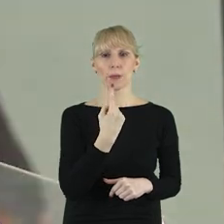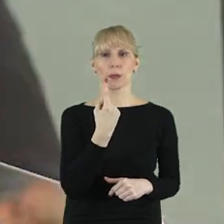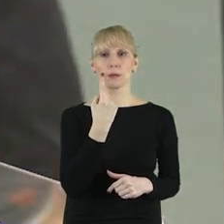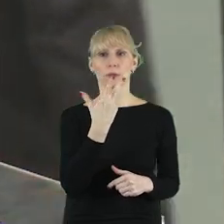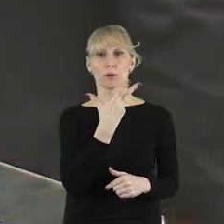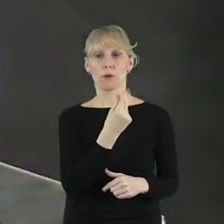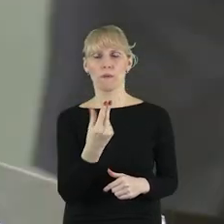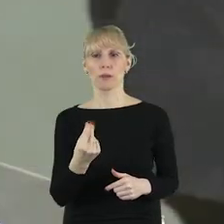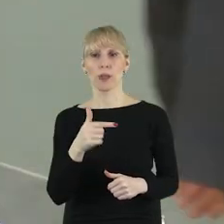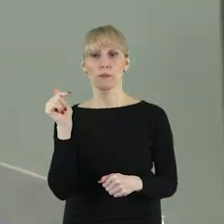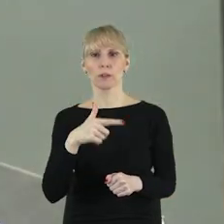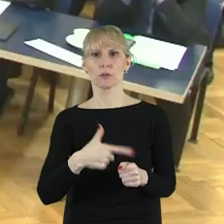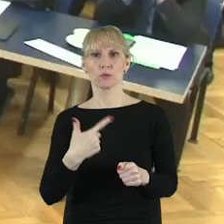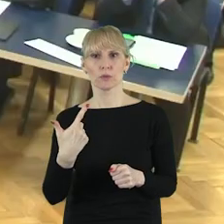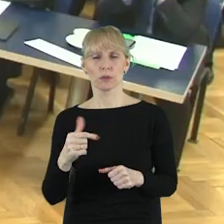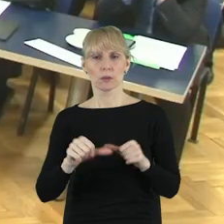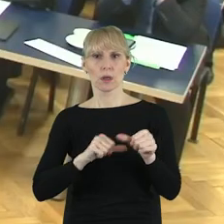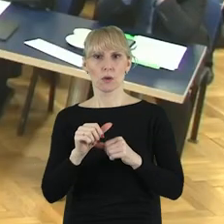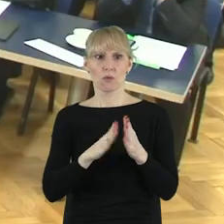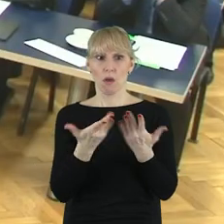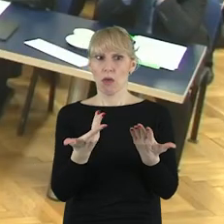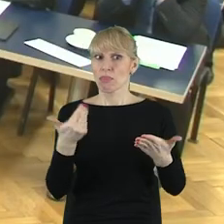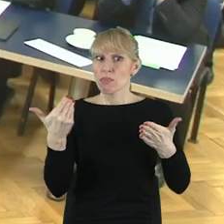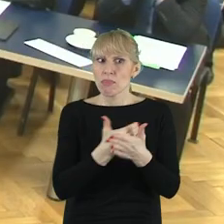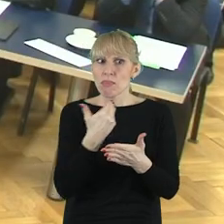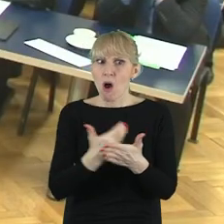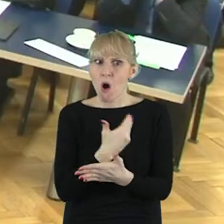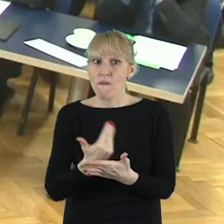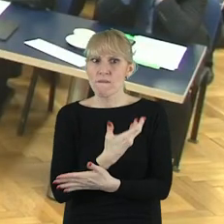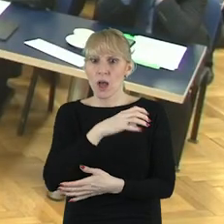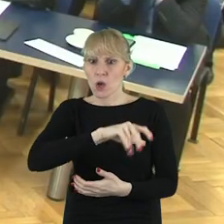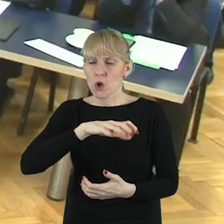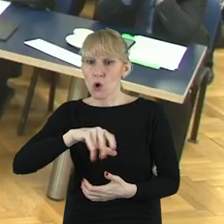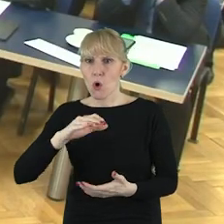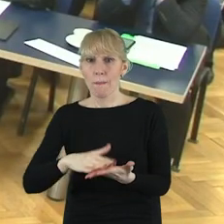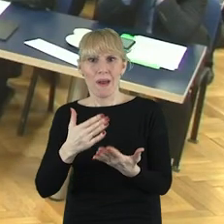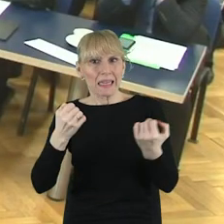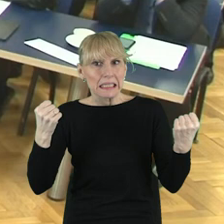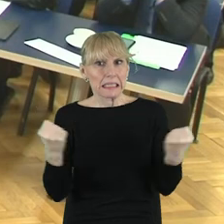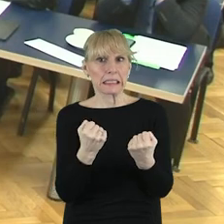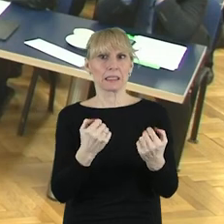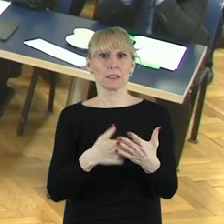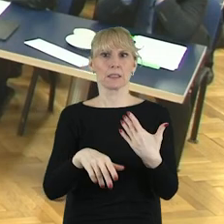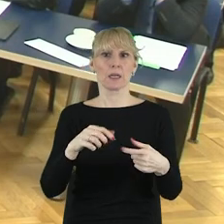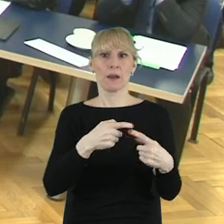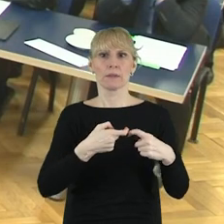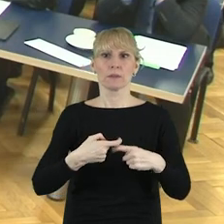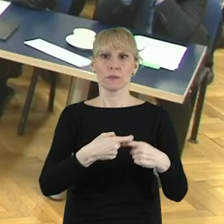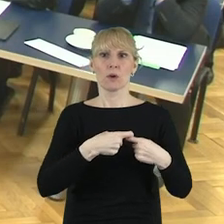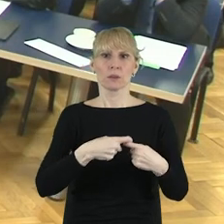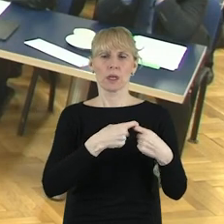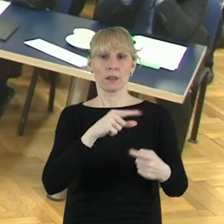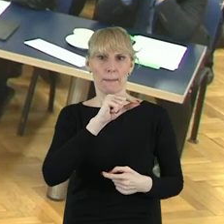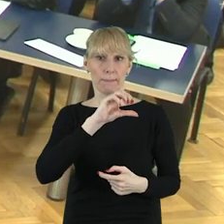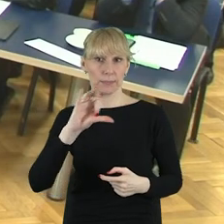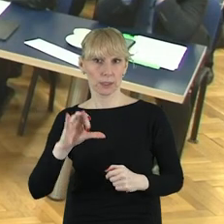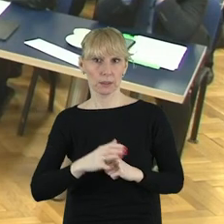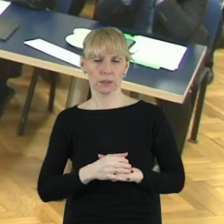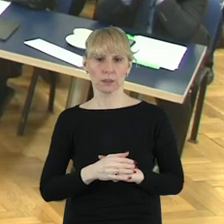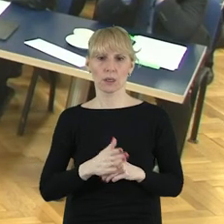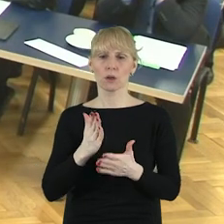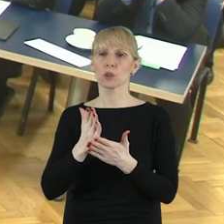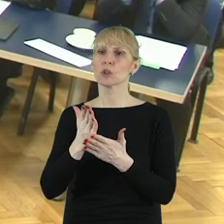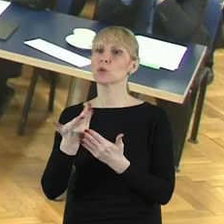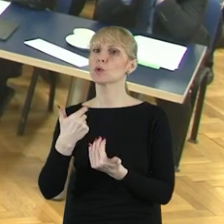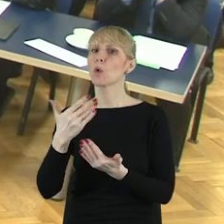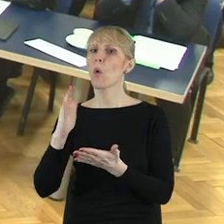2022 roku powstało wiele nowych lokalnych grup działania, bardzo silnie związanych z PiS-em. Szczególnym przykładem jest opisana